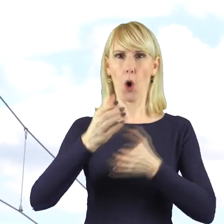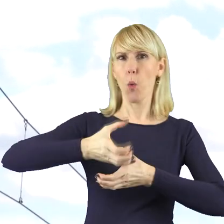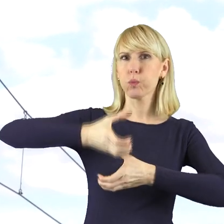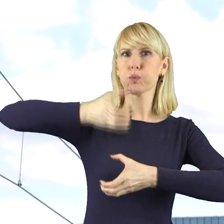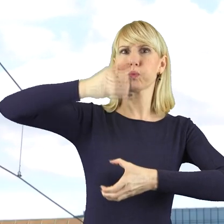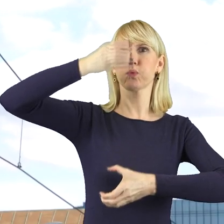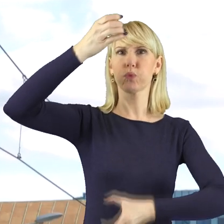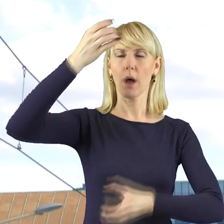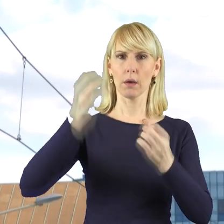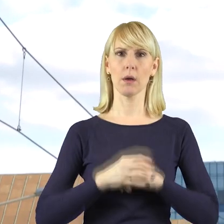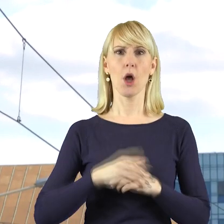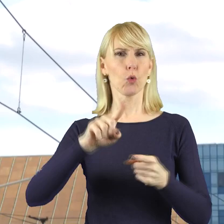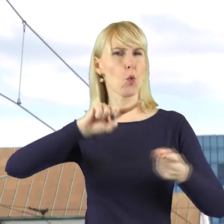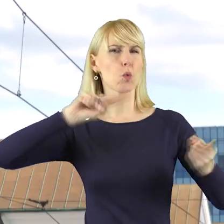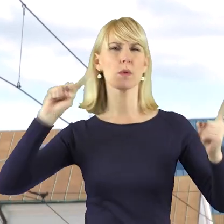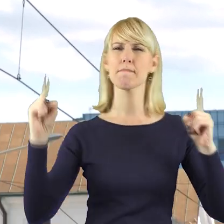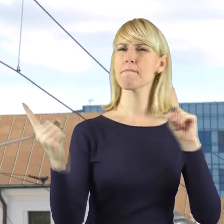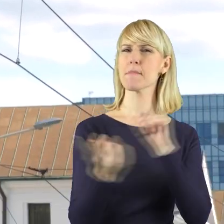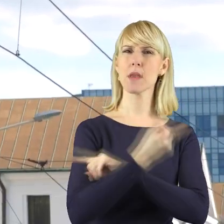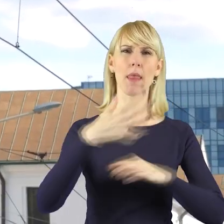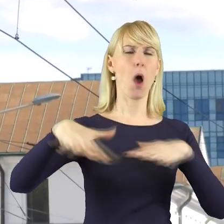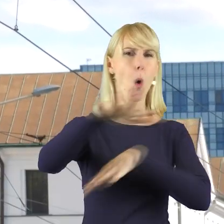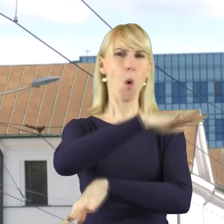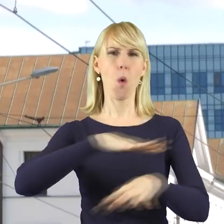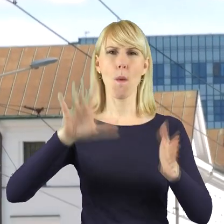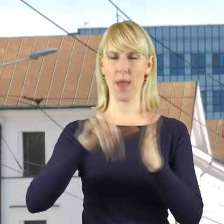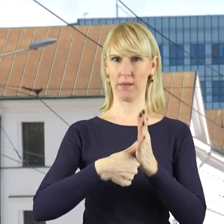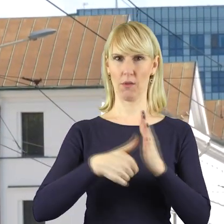kominów, odmieniając na zawsze oblicze miasta.